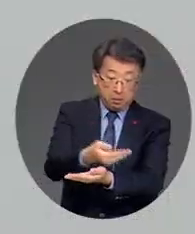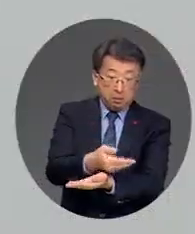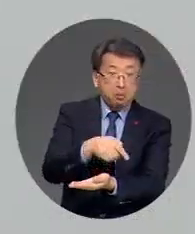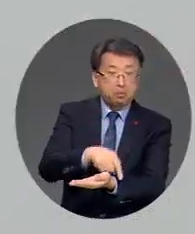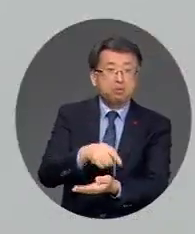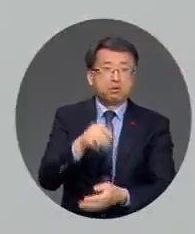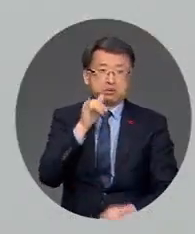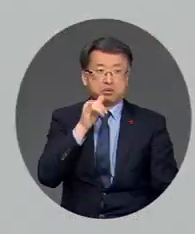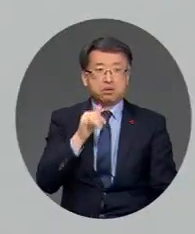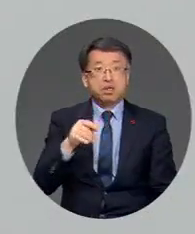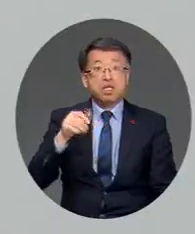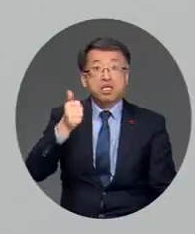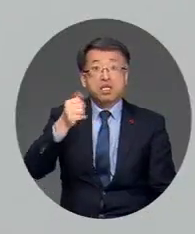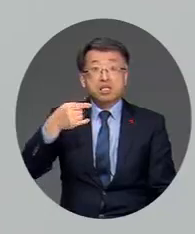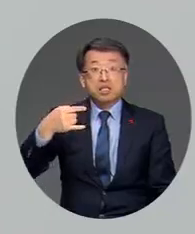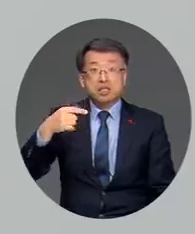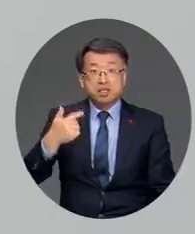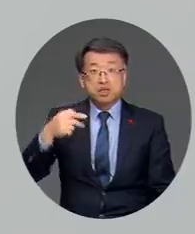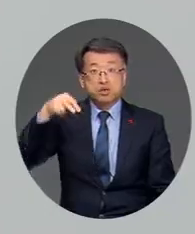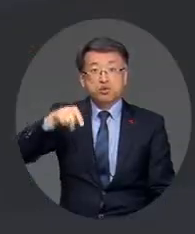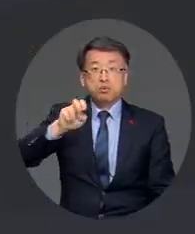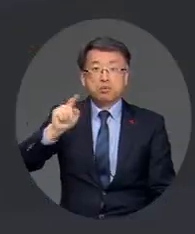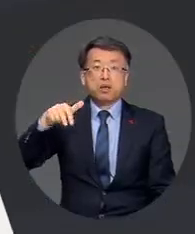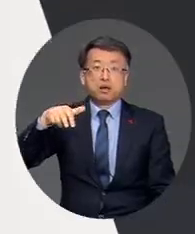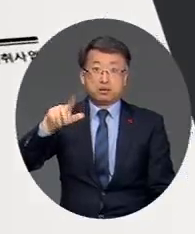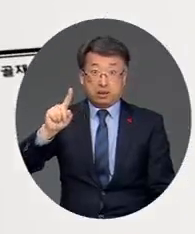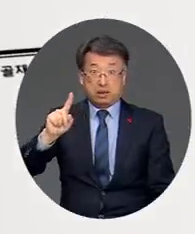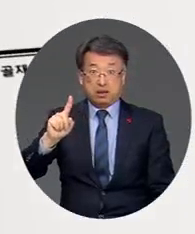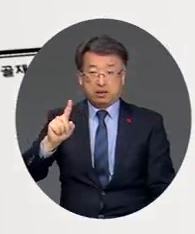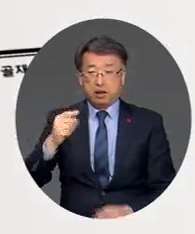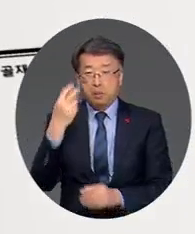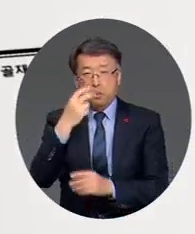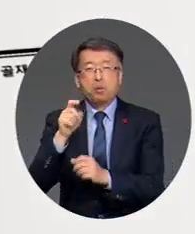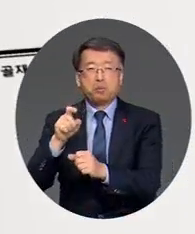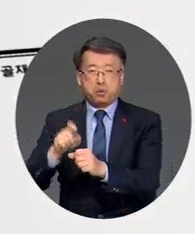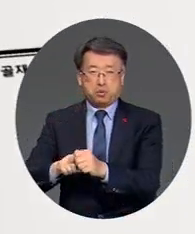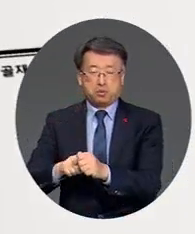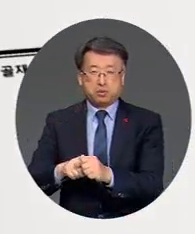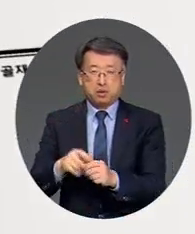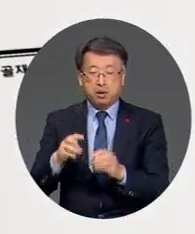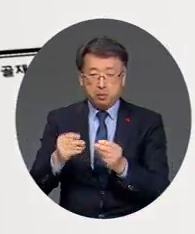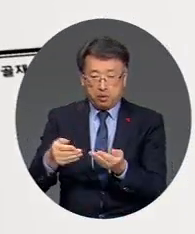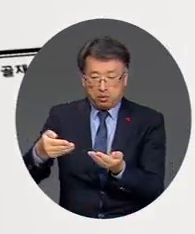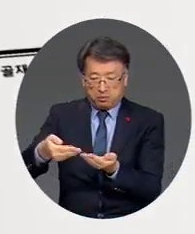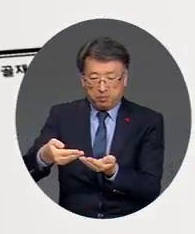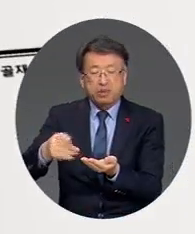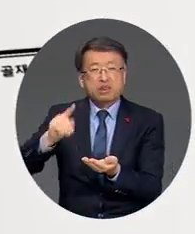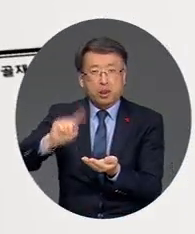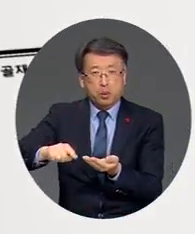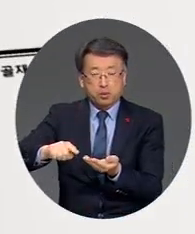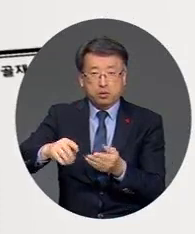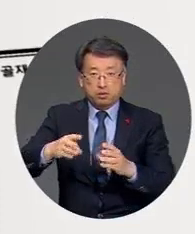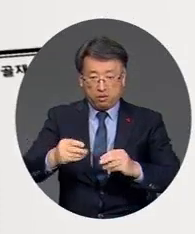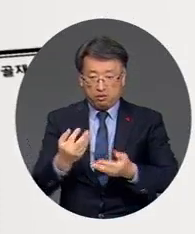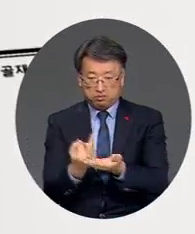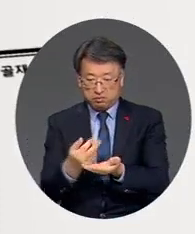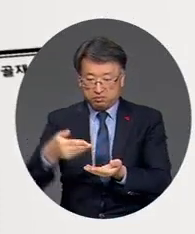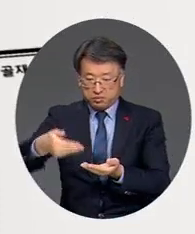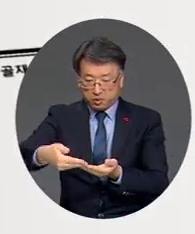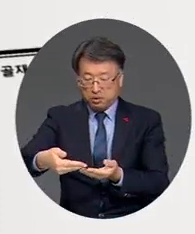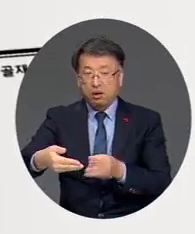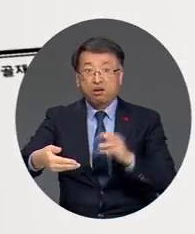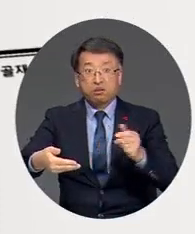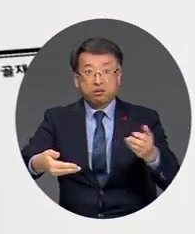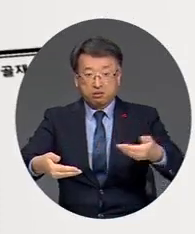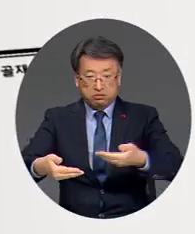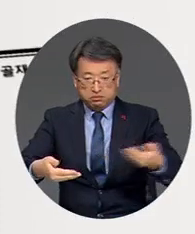1급인 흰수마자의 서식지를 보호하기 위해 환경영향평가에선 준설선을 모래섬에 고정하고 트럭으로 모래를